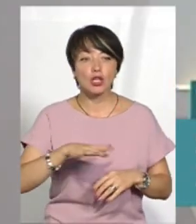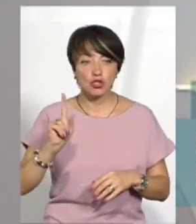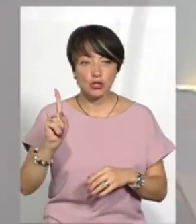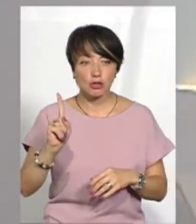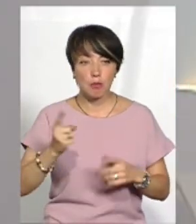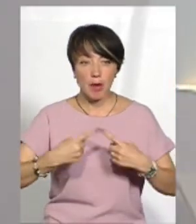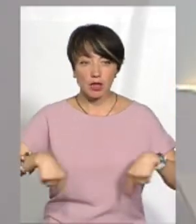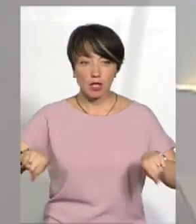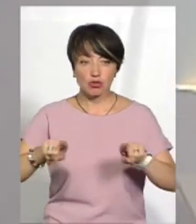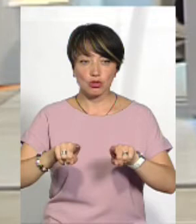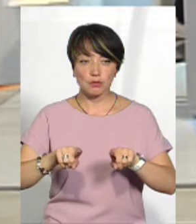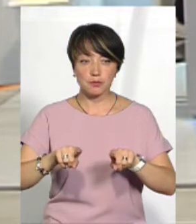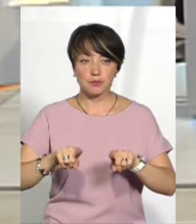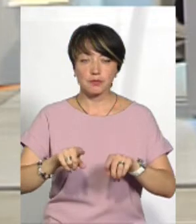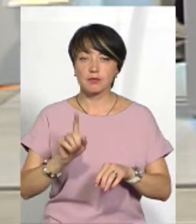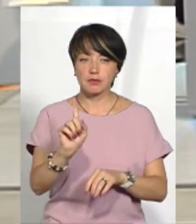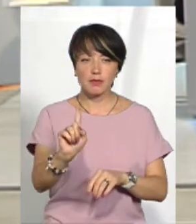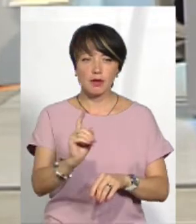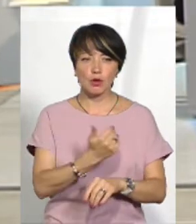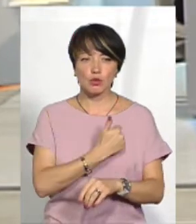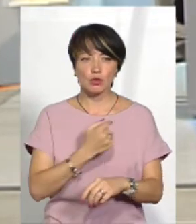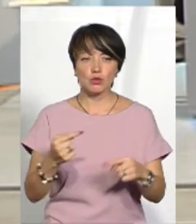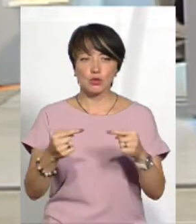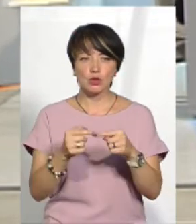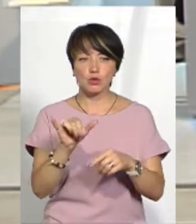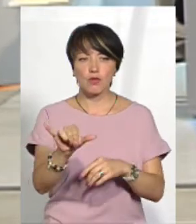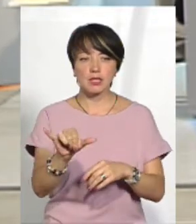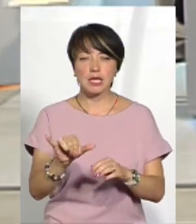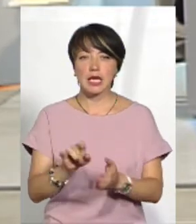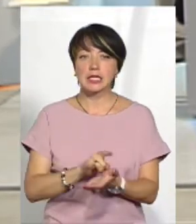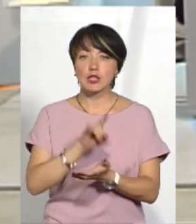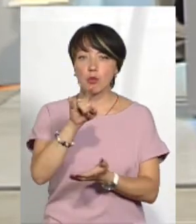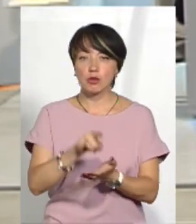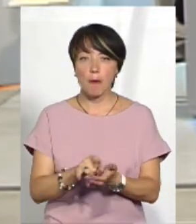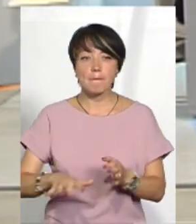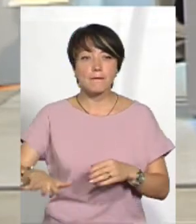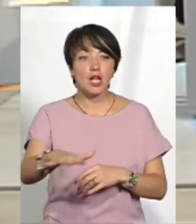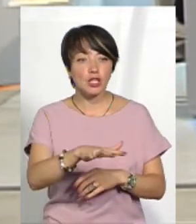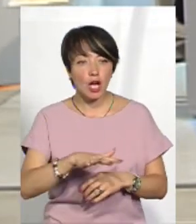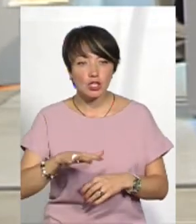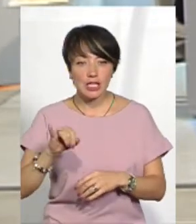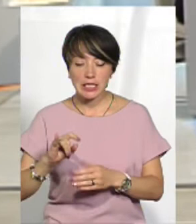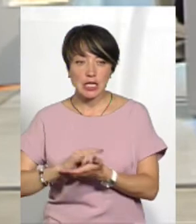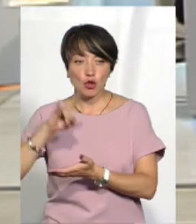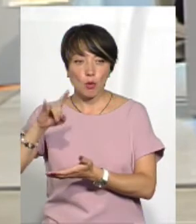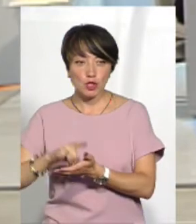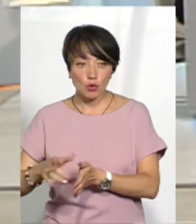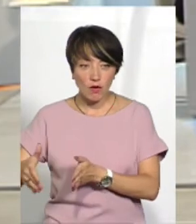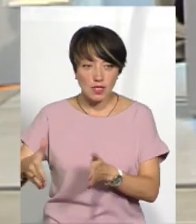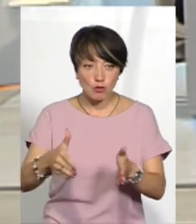Злітно-посадковий майданчик... Я вас хочу уточнити у вас. Злітно-посадковий майданчик і